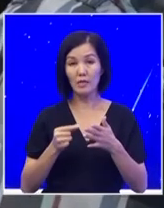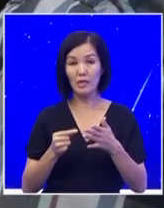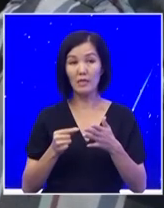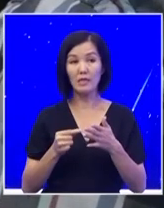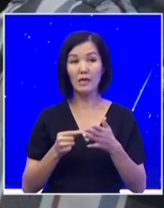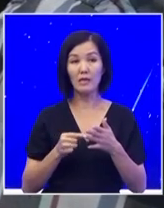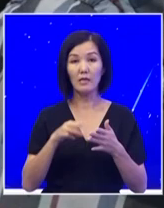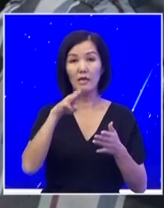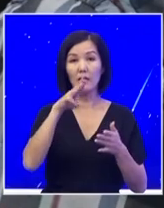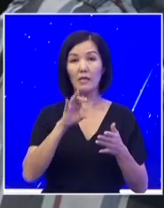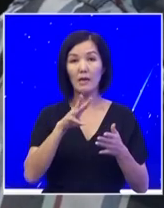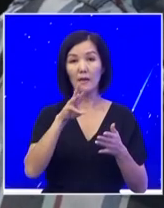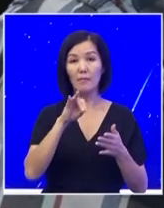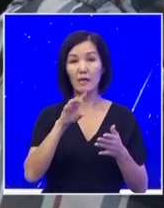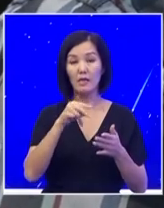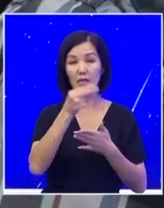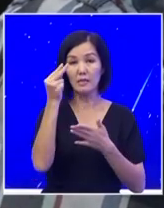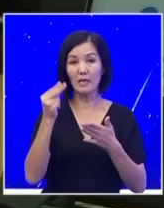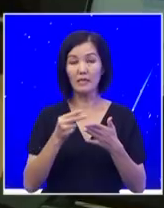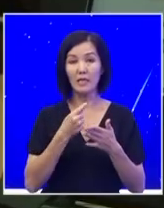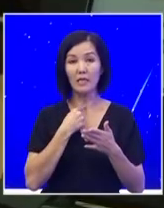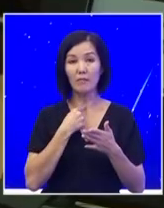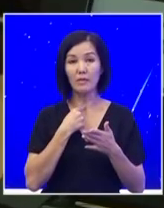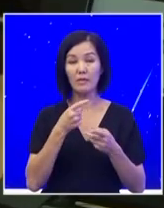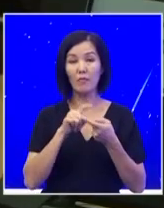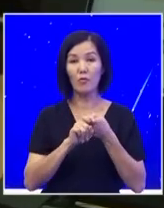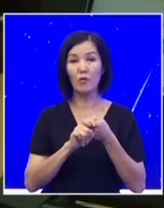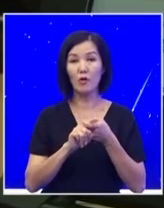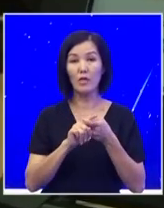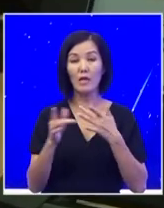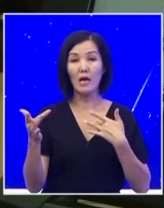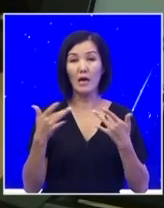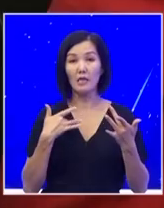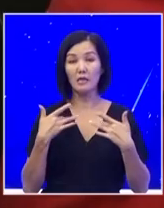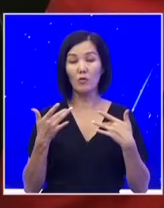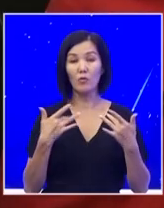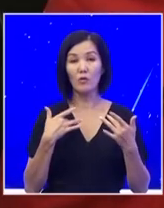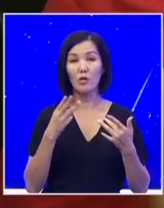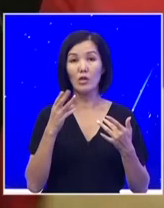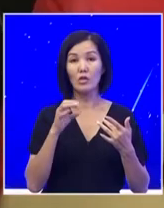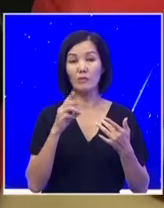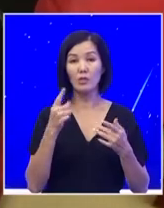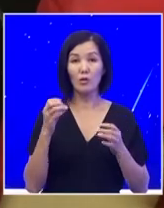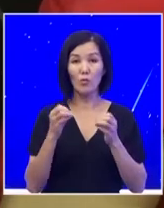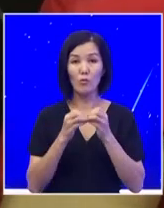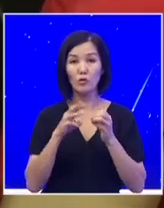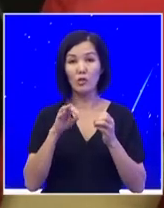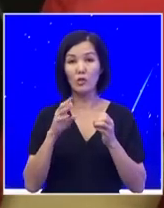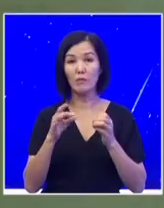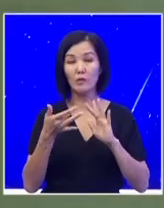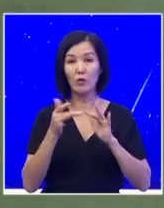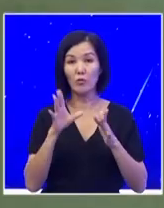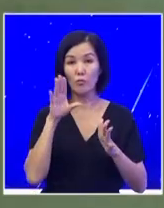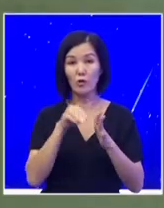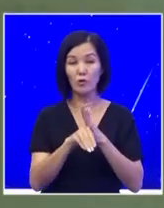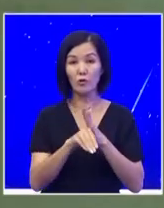редакторы Тамирис Есқали салса, дыбыстап оқыған жас актер Шамшадин Омар. 10 тамызда алғашқы нұсқасы YouTube-қа